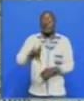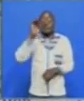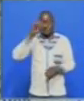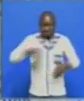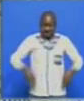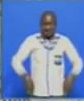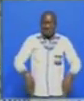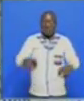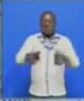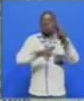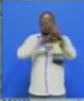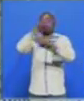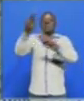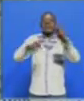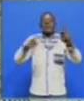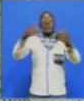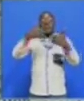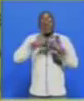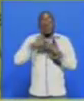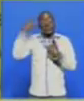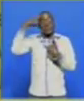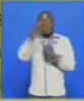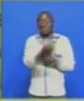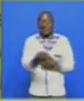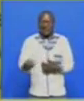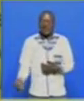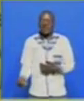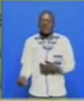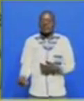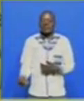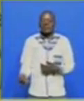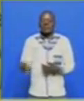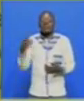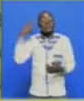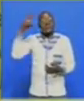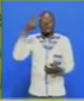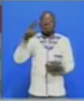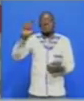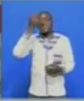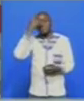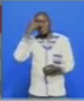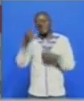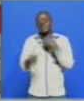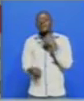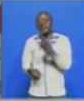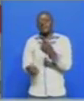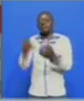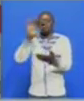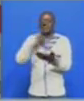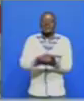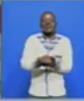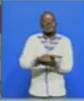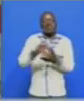d'infrastructures publiques et l'acquisition d'équipements. De visu, d'État et citoyens, ce sont des caniveaux à